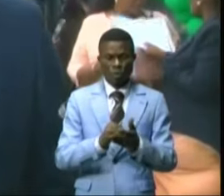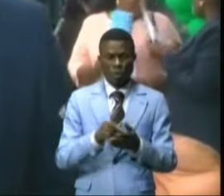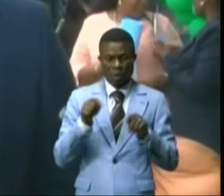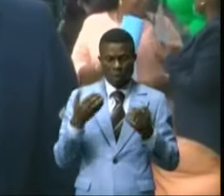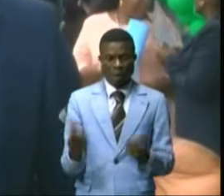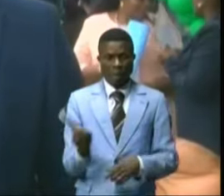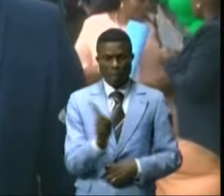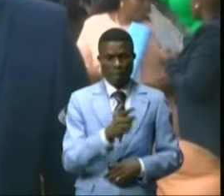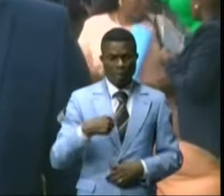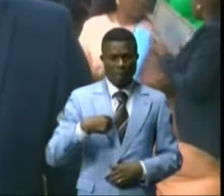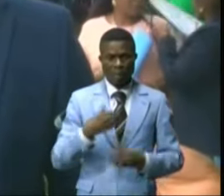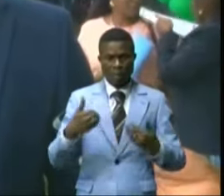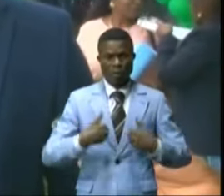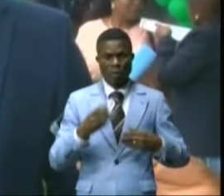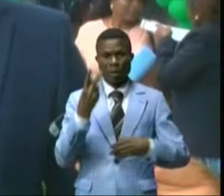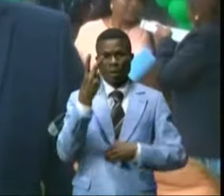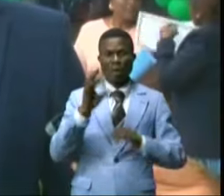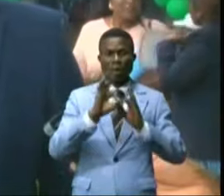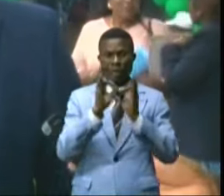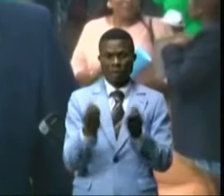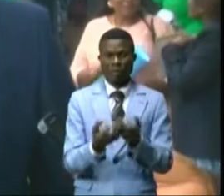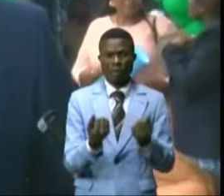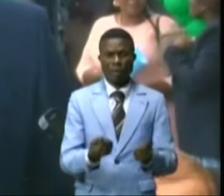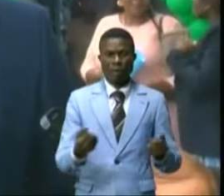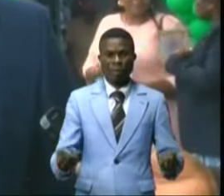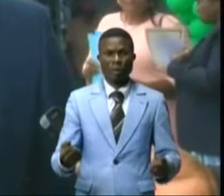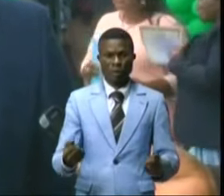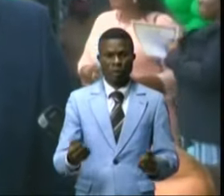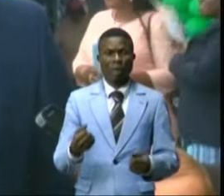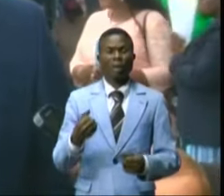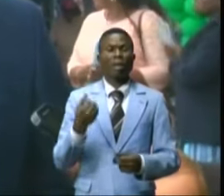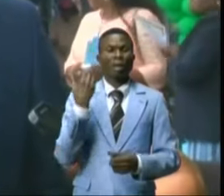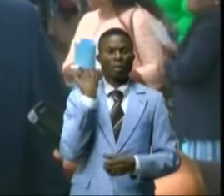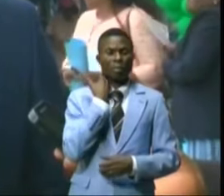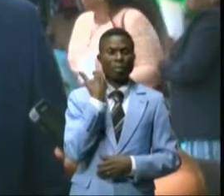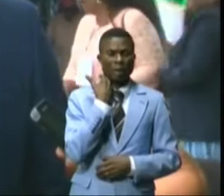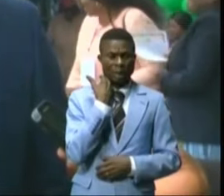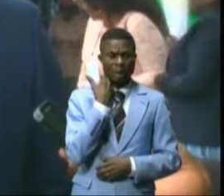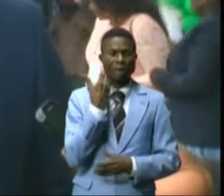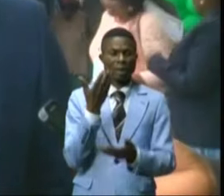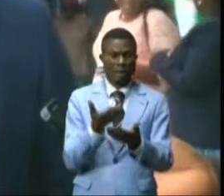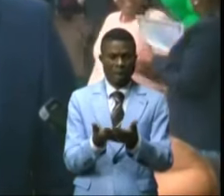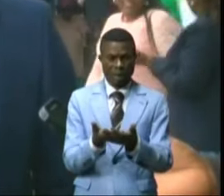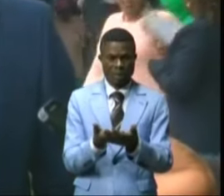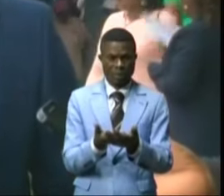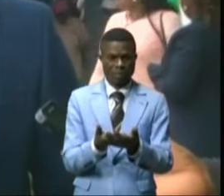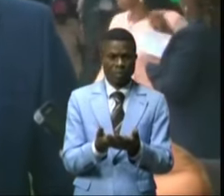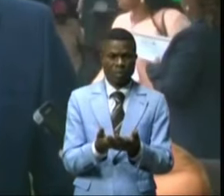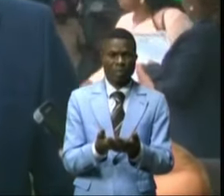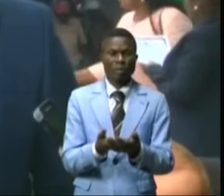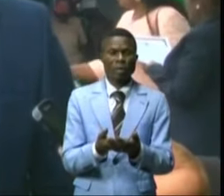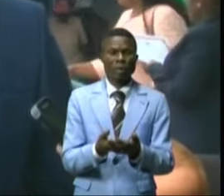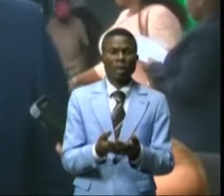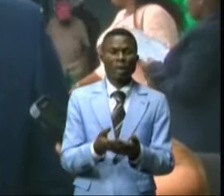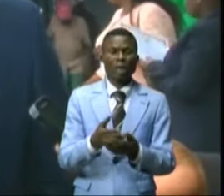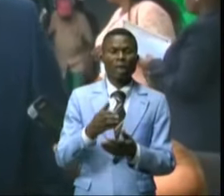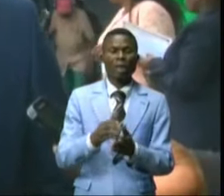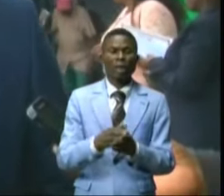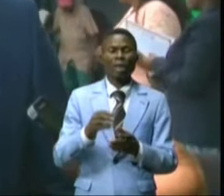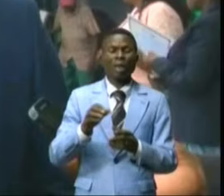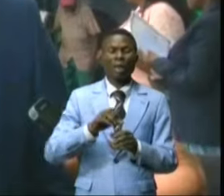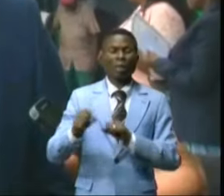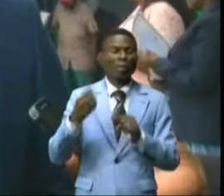aujourd'hui deux familles dont les enfants ont ce qu'on appelle un syndrome de Noonan. Et le syndrome de Noonan, c'est un